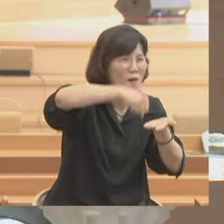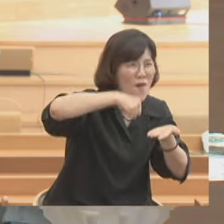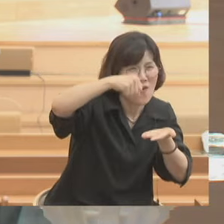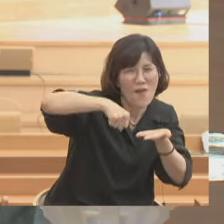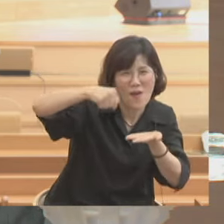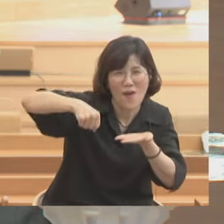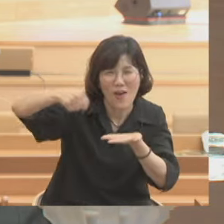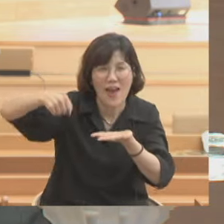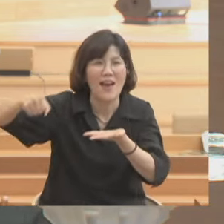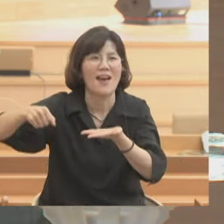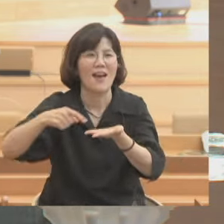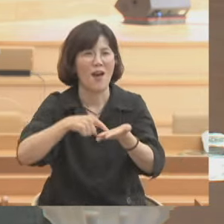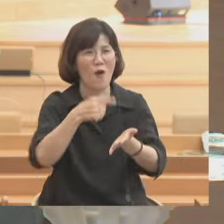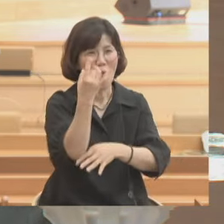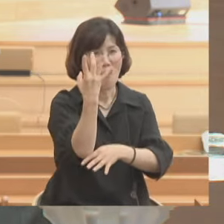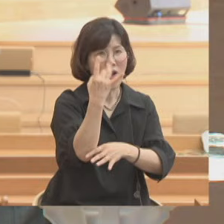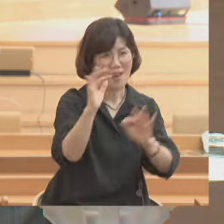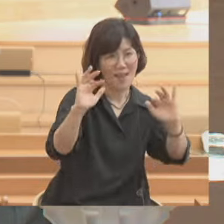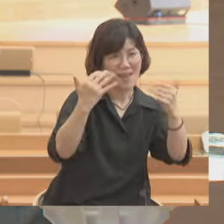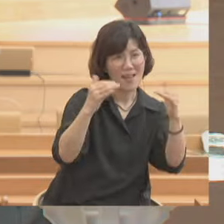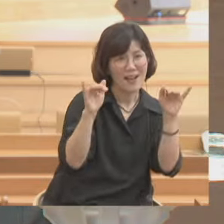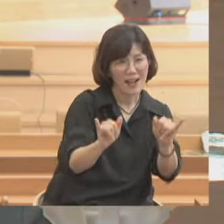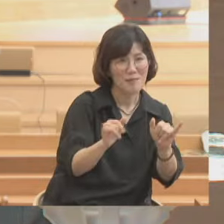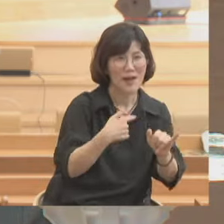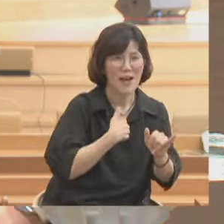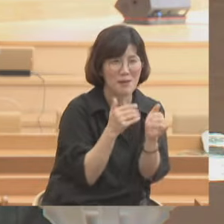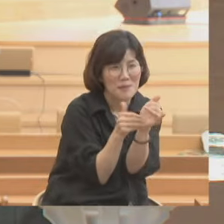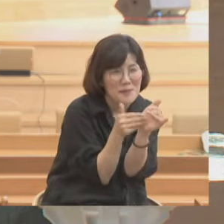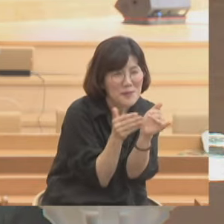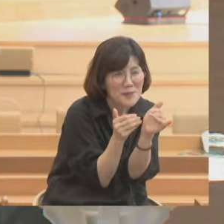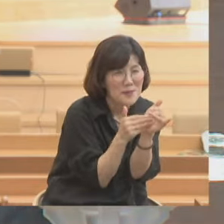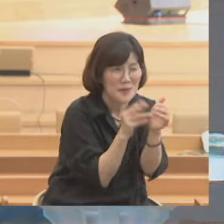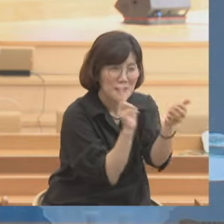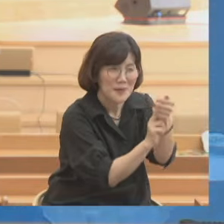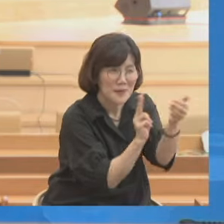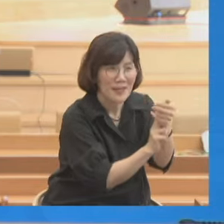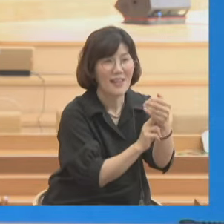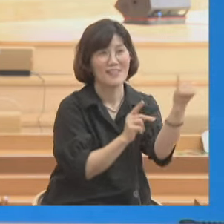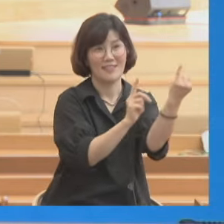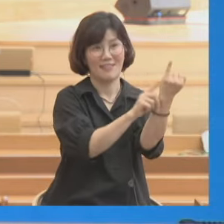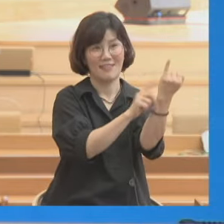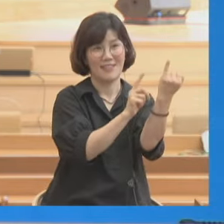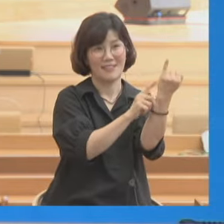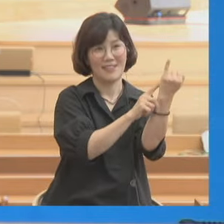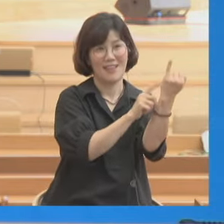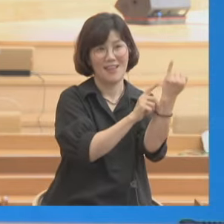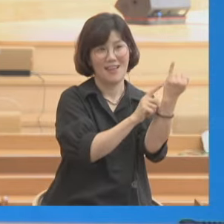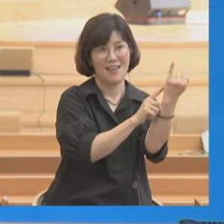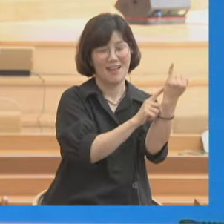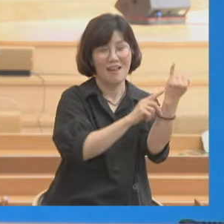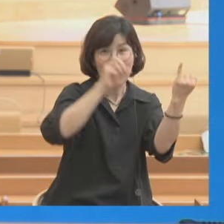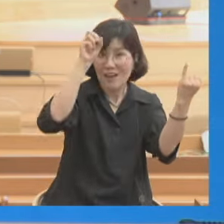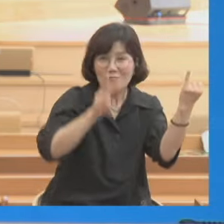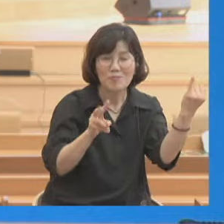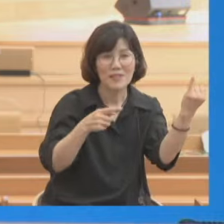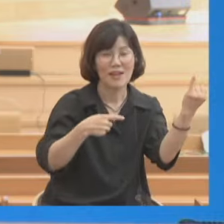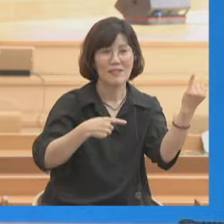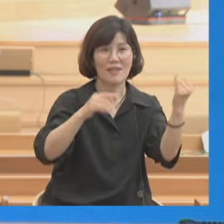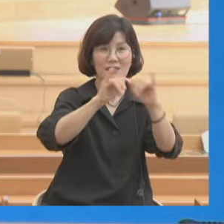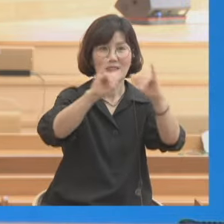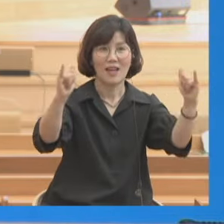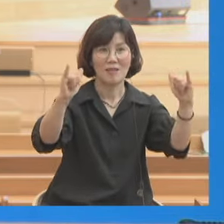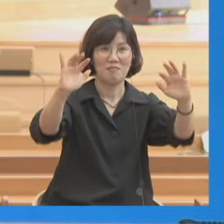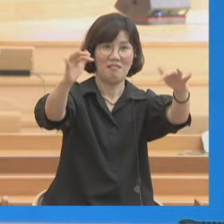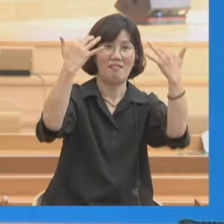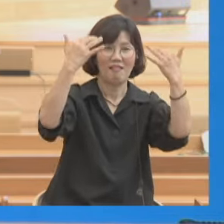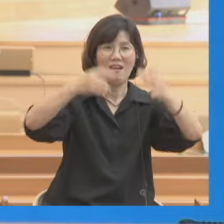창피해서 얼굴을 못 들고 다니는 이 여자가 말이에요. 아니, 제대로 입도 뻥긋 못했던 이 여자가 어떻게 사람들 앞에서 이렇게